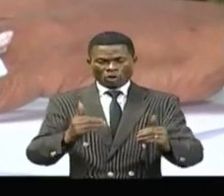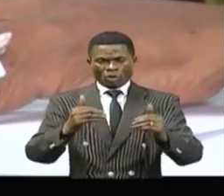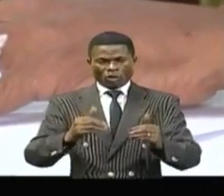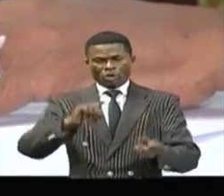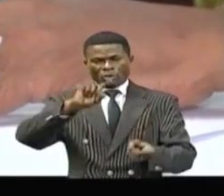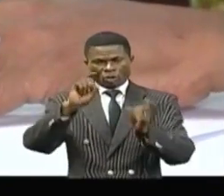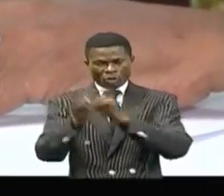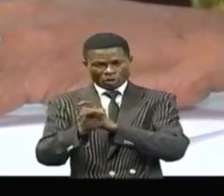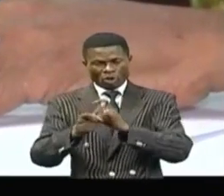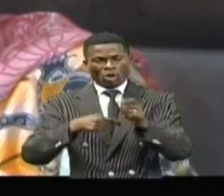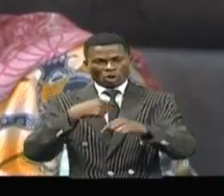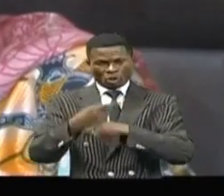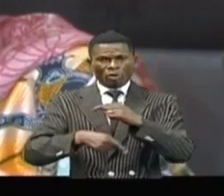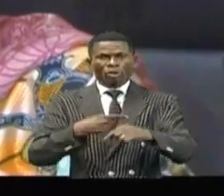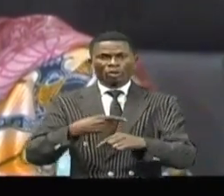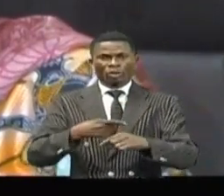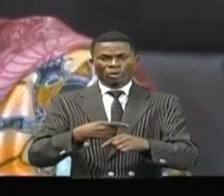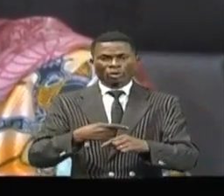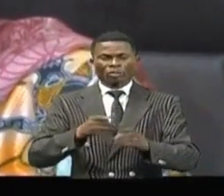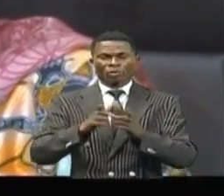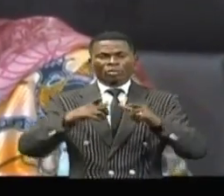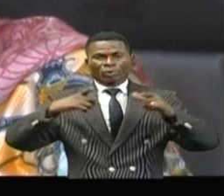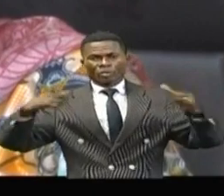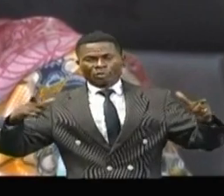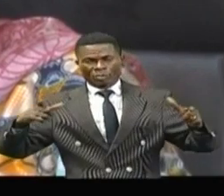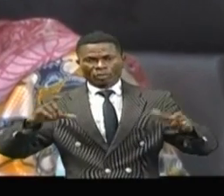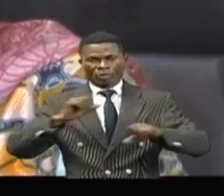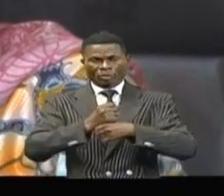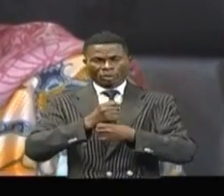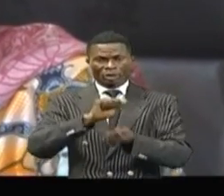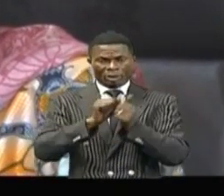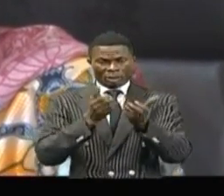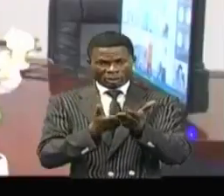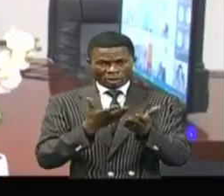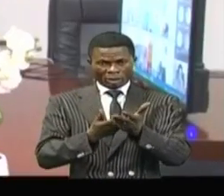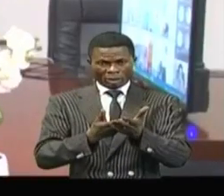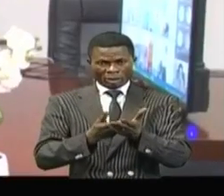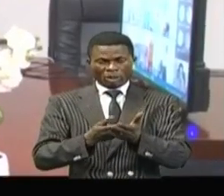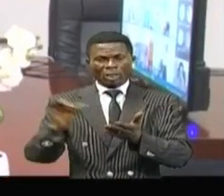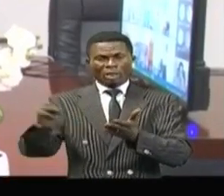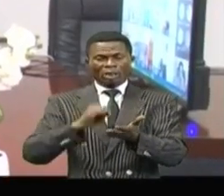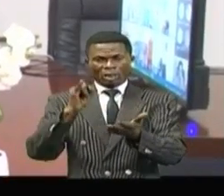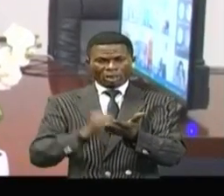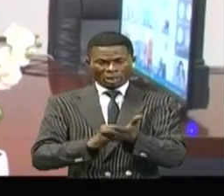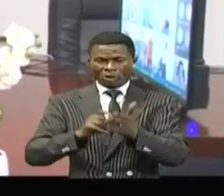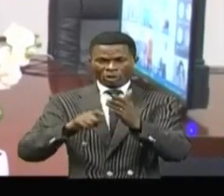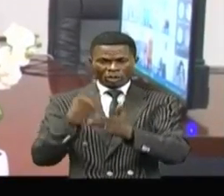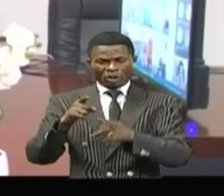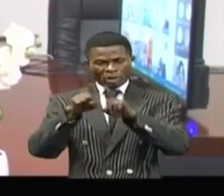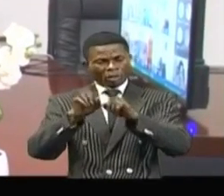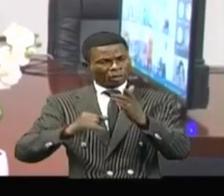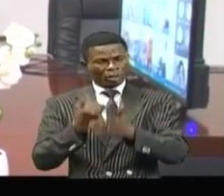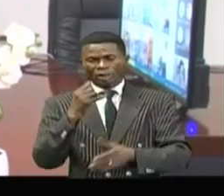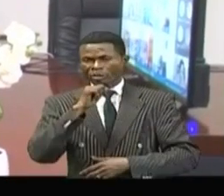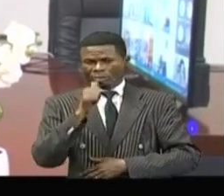réformes amorcées, l'élargissement de la taille des assujettis à certains impôts directs et